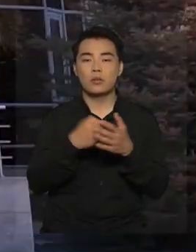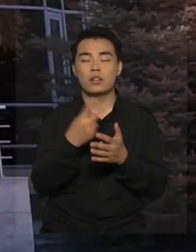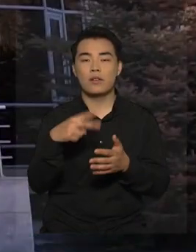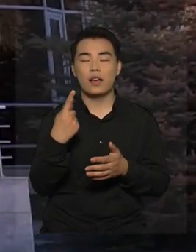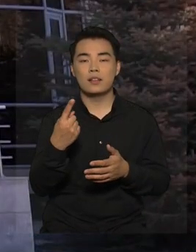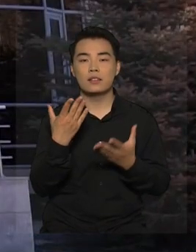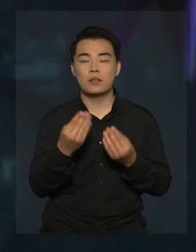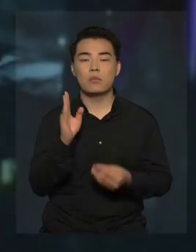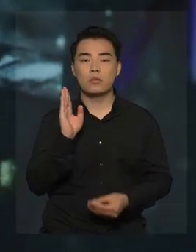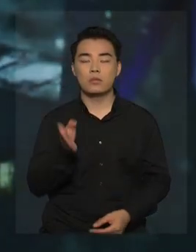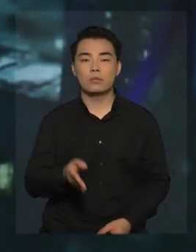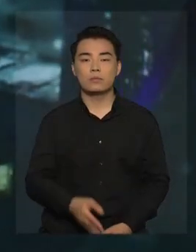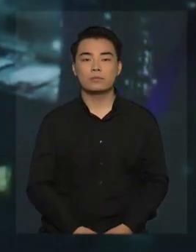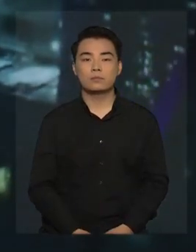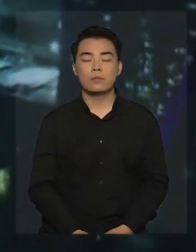21.